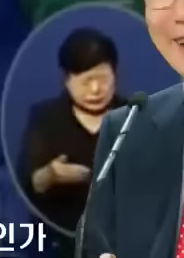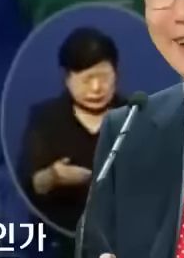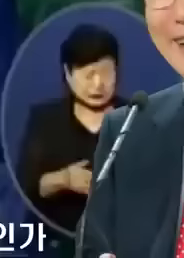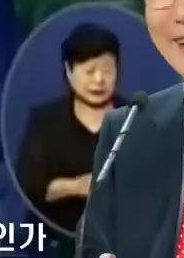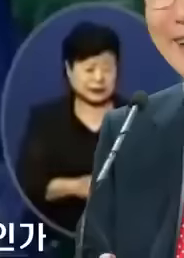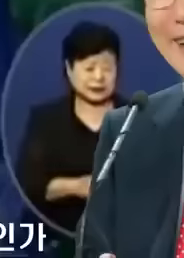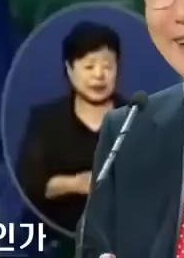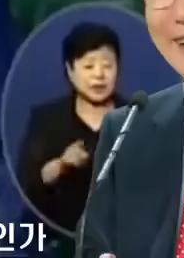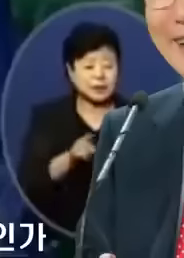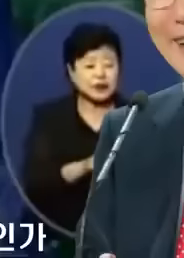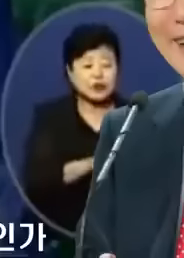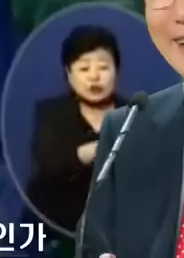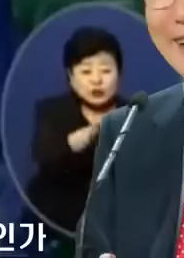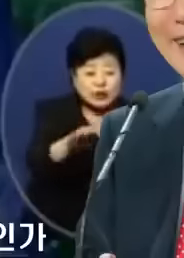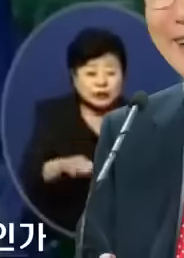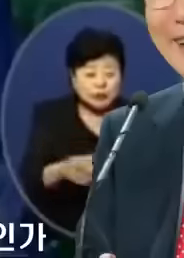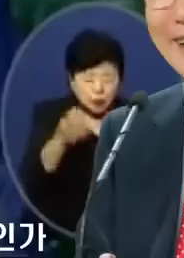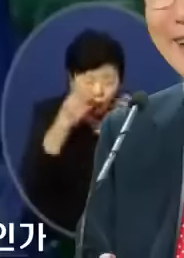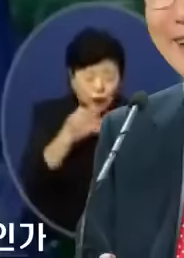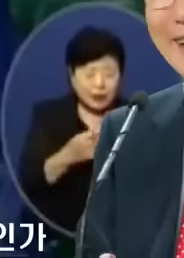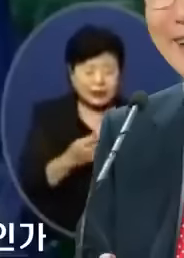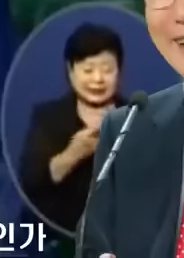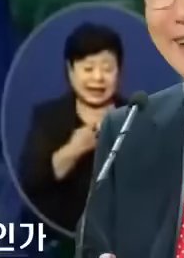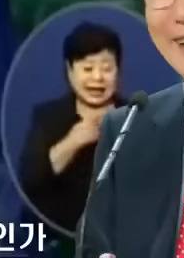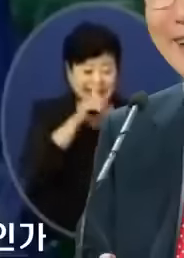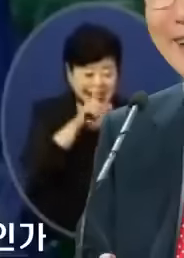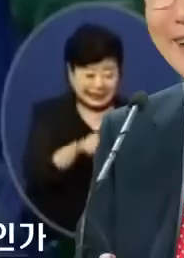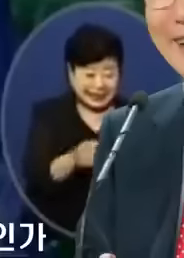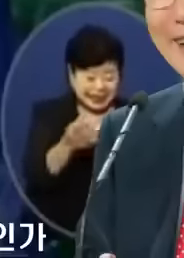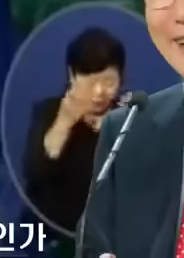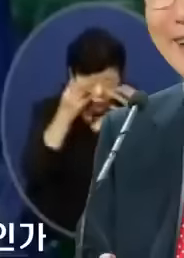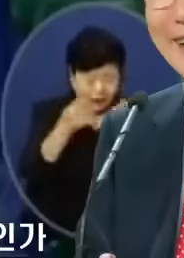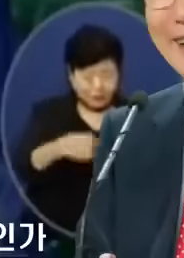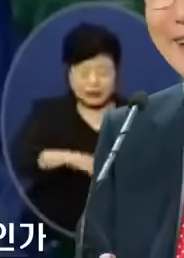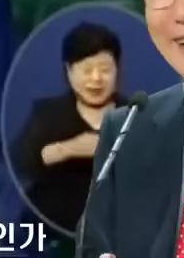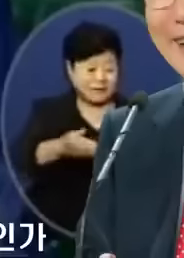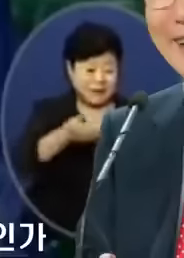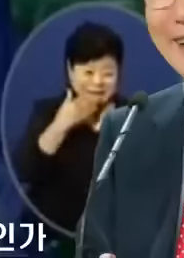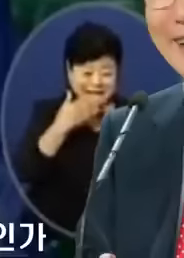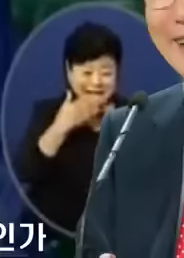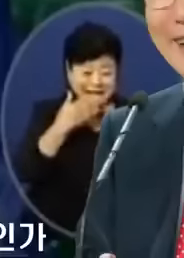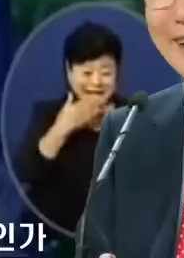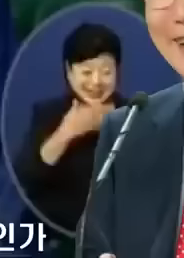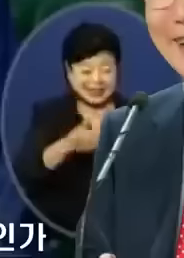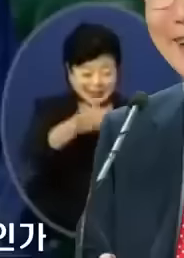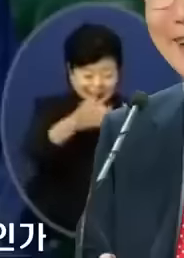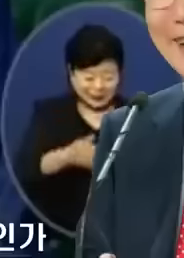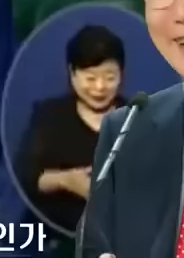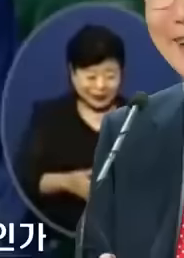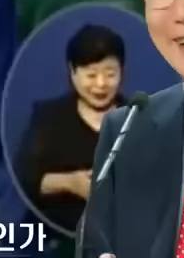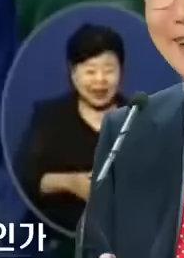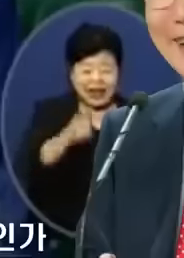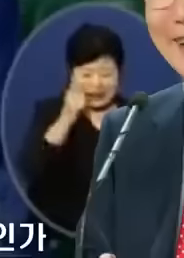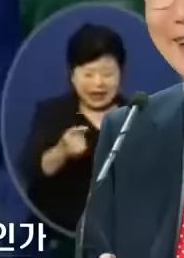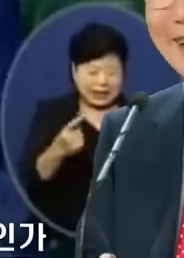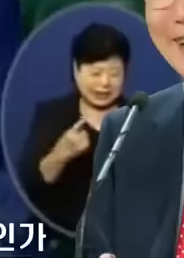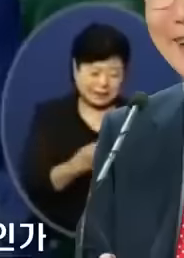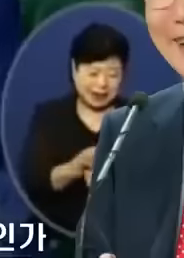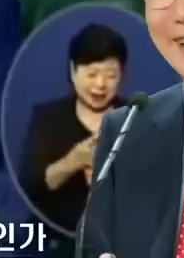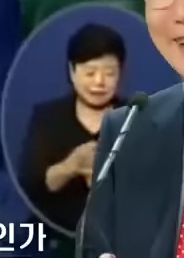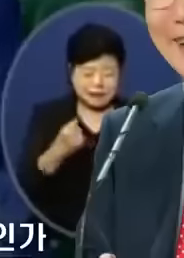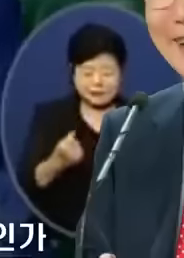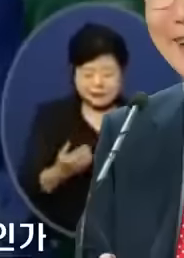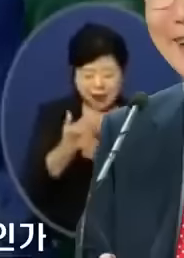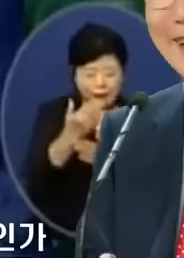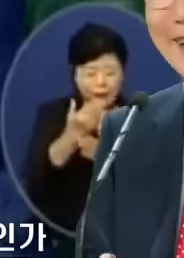되지만 믿는 우리는 고난을 당하면 고난이 우리의 밥이라 그를 통해서 오히려 강해지고